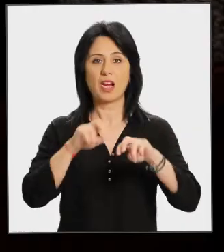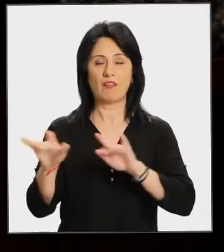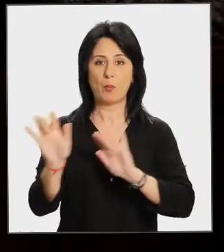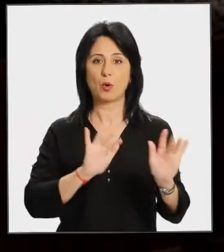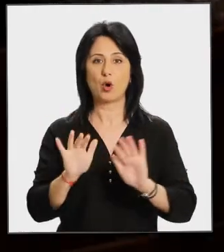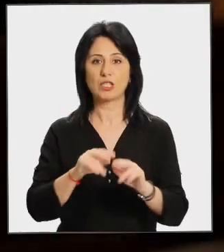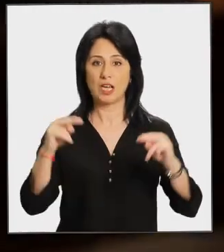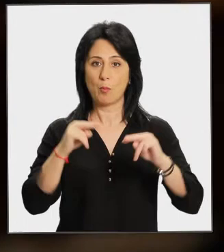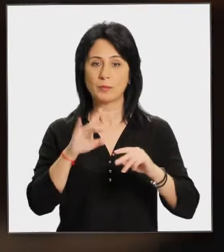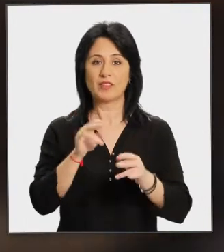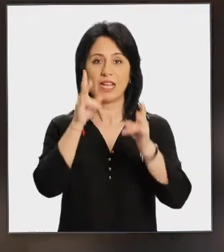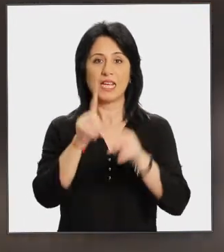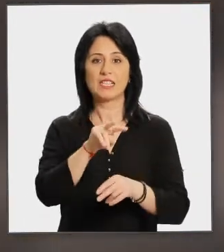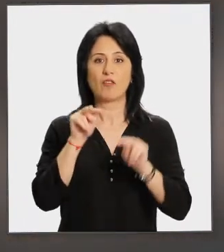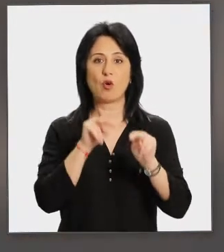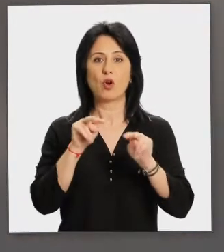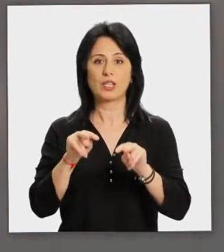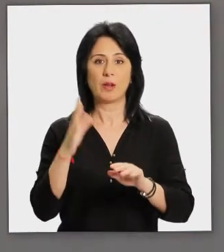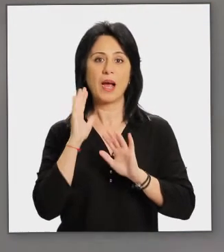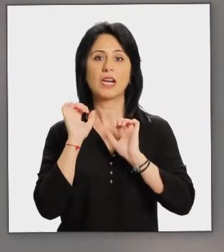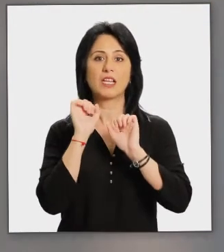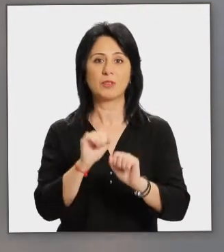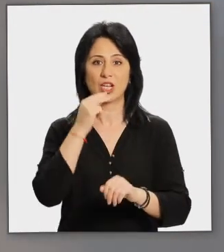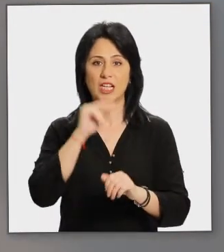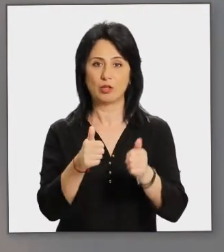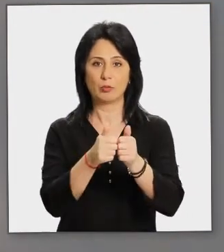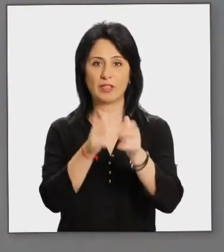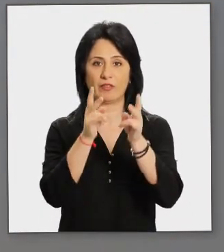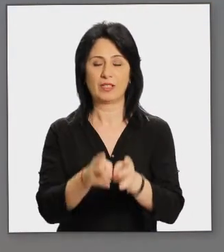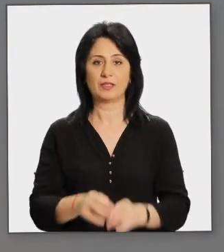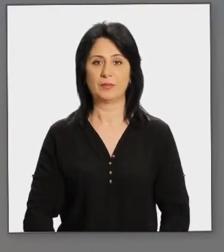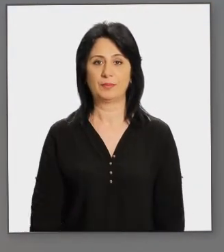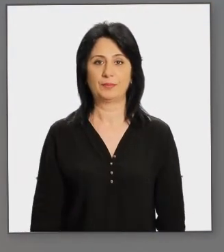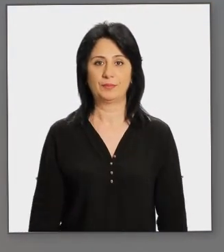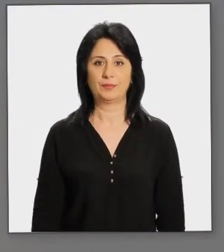სასამართლო განხილვის პროცესში. მოწმის და დაზარალებულის კოორდინატორი. მხარდამჭერი დანაშაულის მსხვერპლის გვერდით.